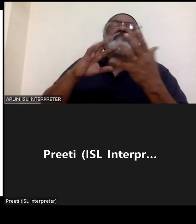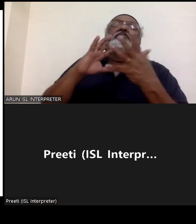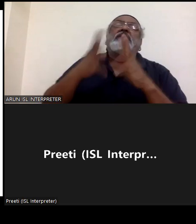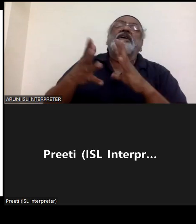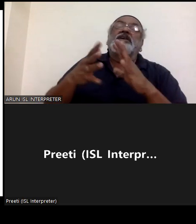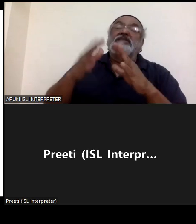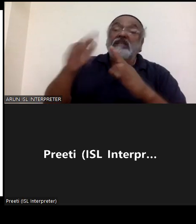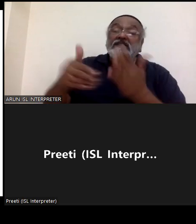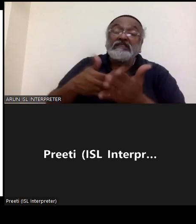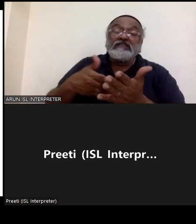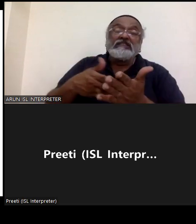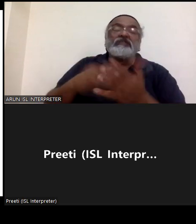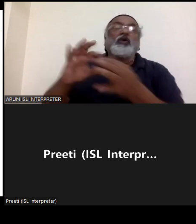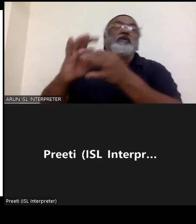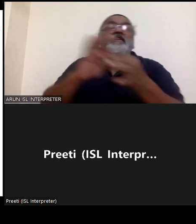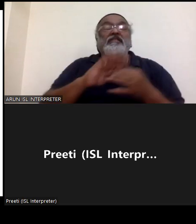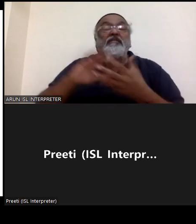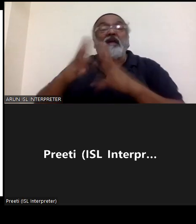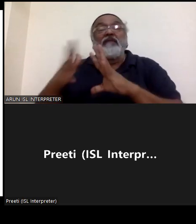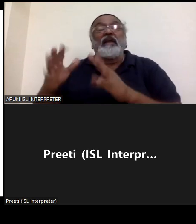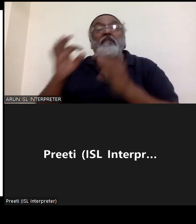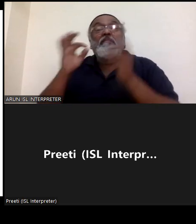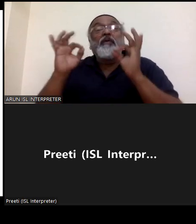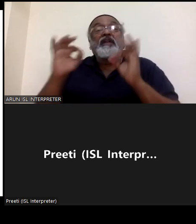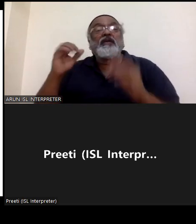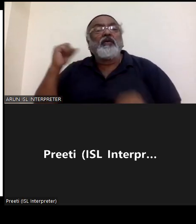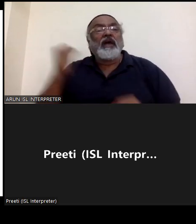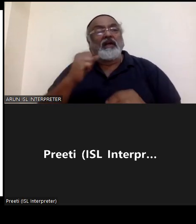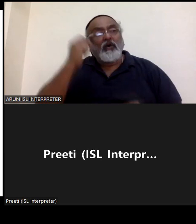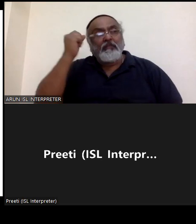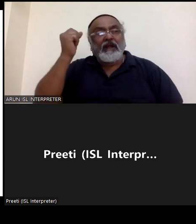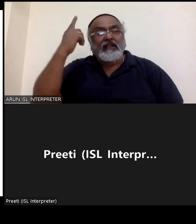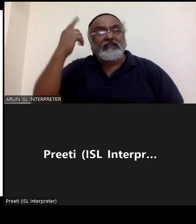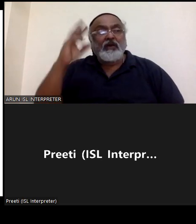इज इम्पॉर्टेंट। सो व्हेन वी टॉक अबाउट